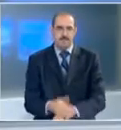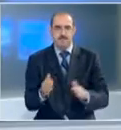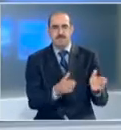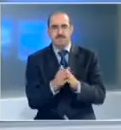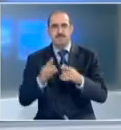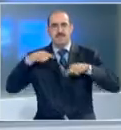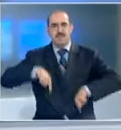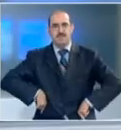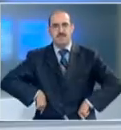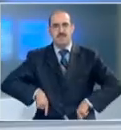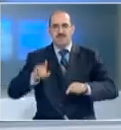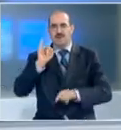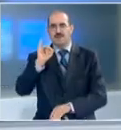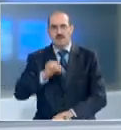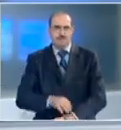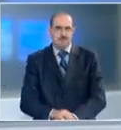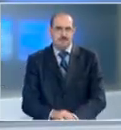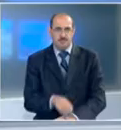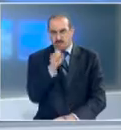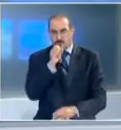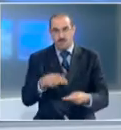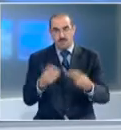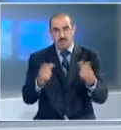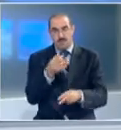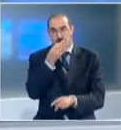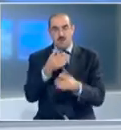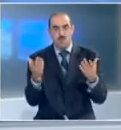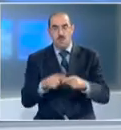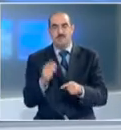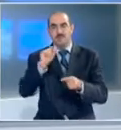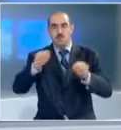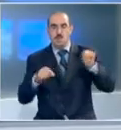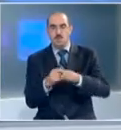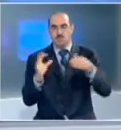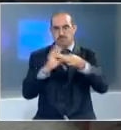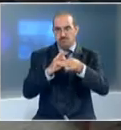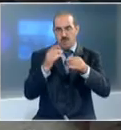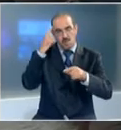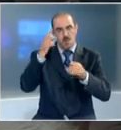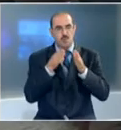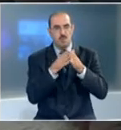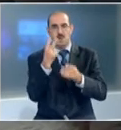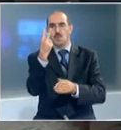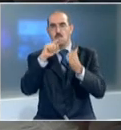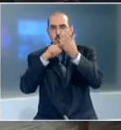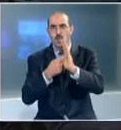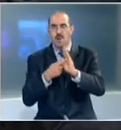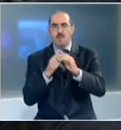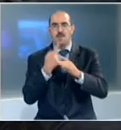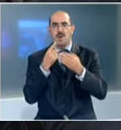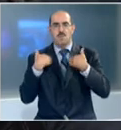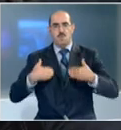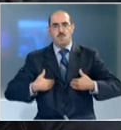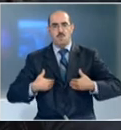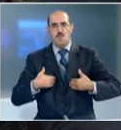أعلنت وزارة الداخلية والجماعات المحلية عن التوصل إلى اتفاق بخصوص مطلبين رئيسيين لأعوان الحرس